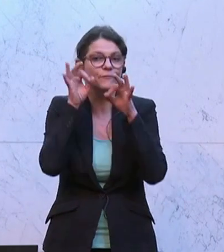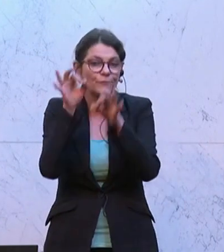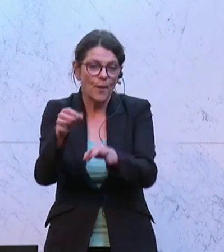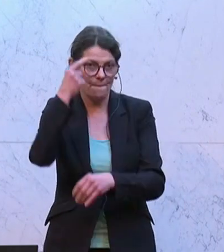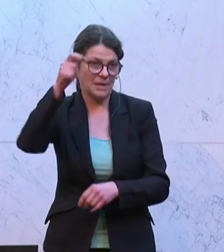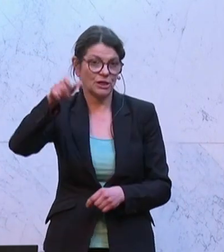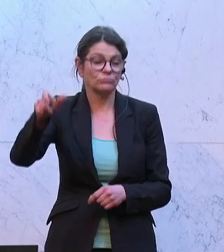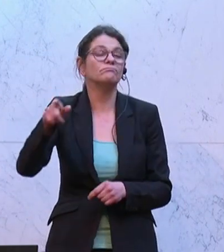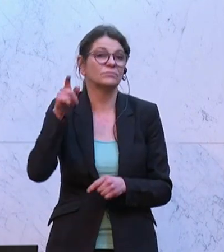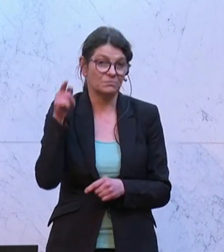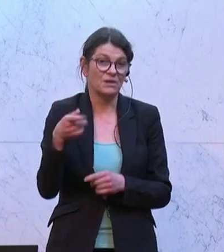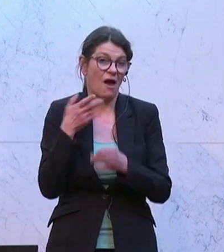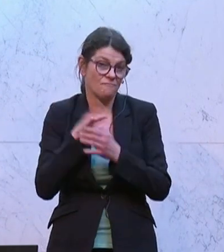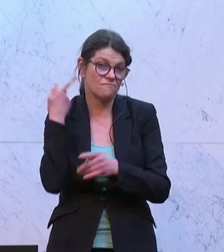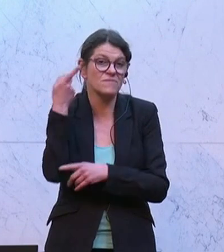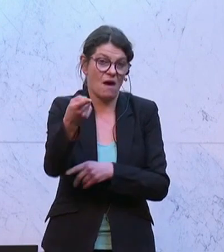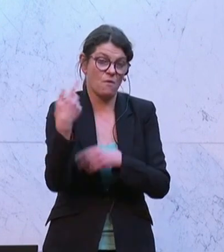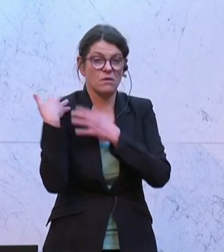entlasten.